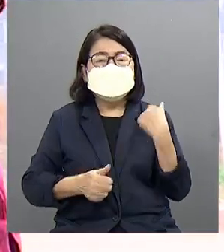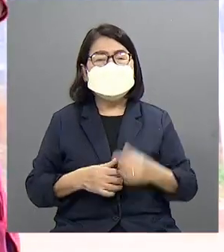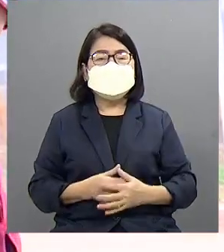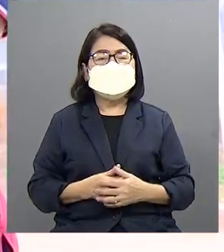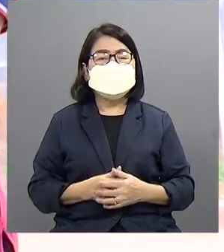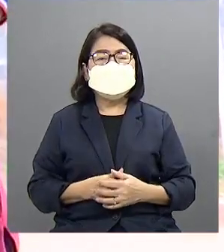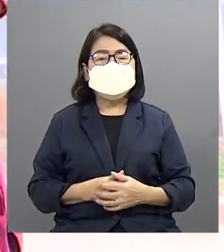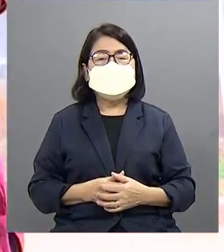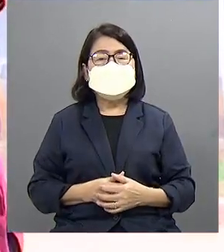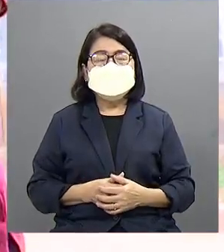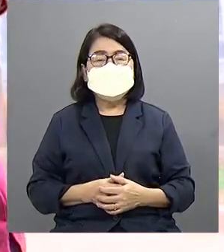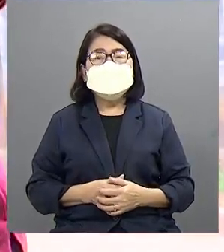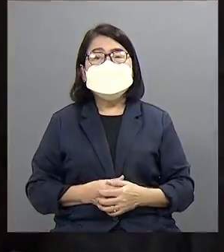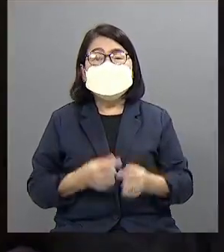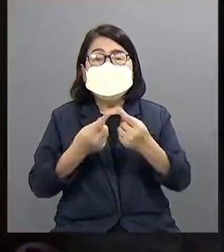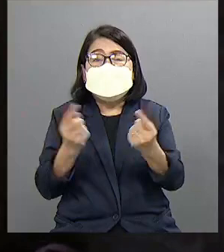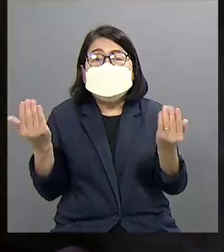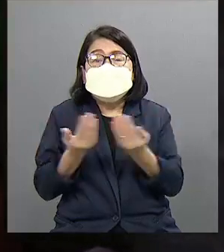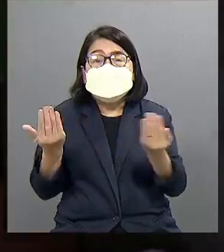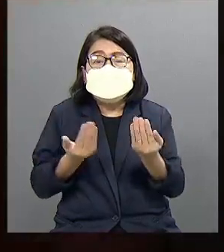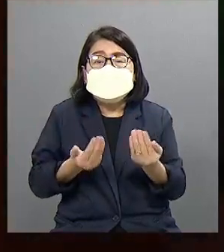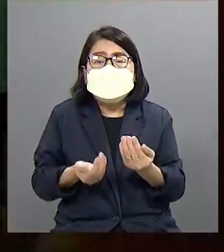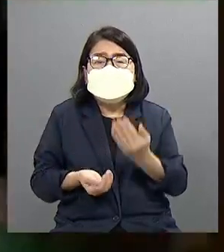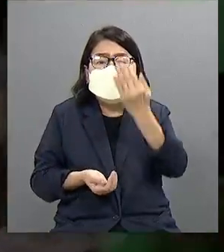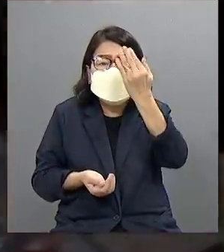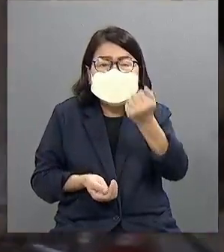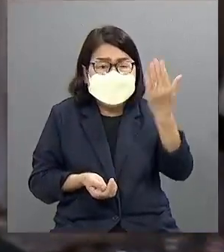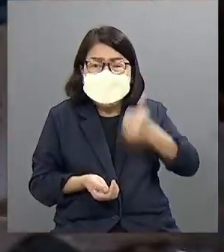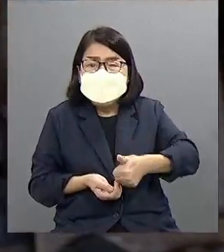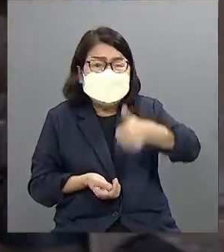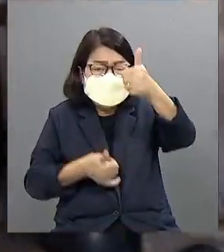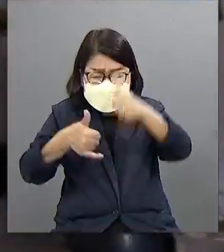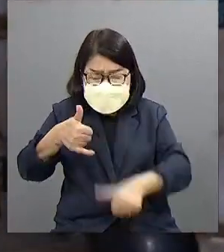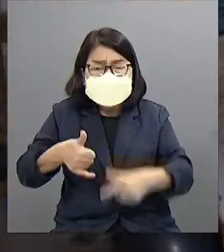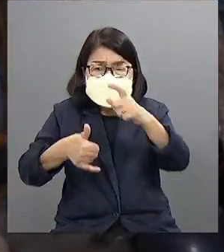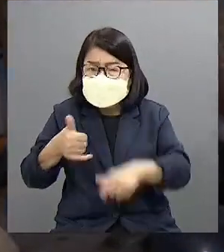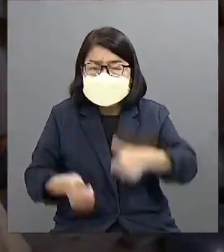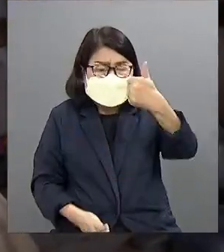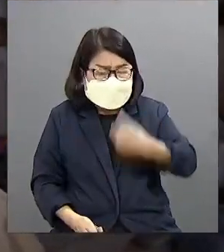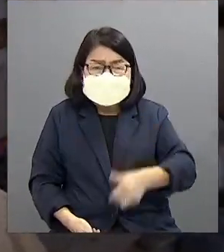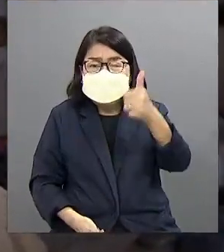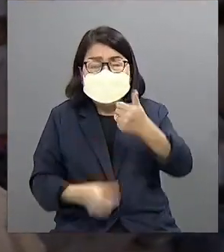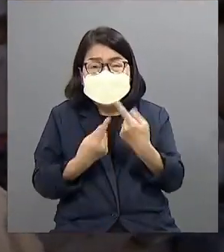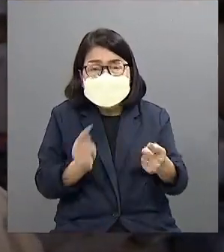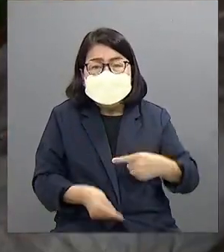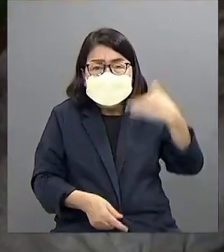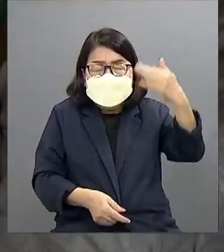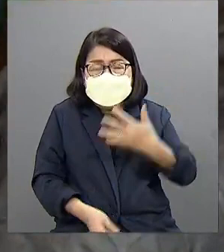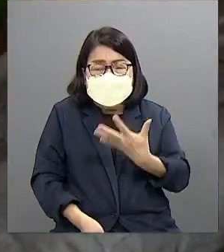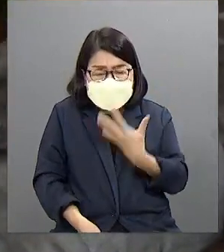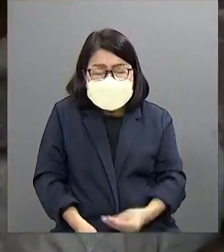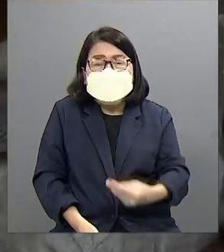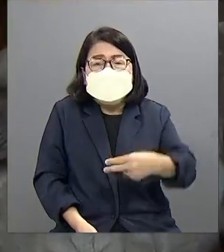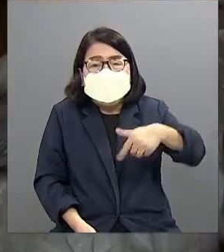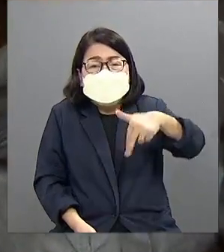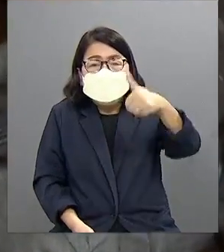ๆค่ะส่วนลูกชายที่แขนขาไม่มีเรี่ยวแรงนี่นะคะทางด้านโรงพยาบาลสร้างเสริมสุขภาพตำบลในพื้นที่ก็ให้การดูแลกันเป็น